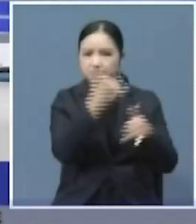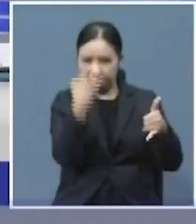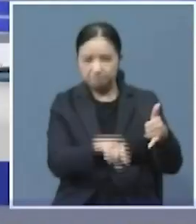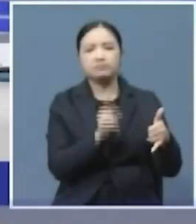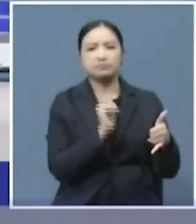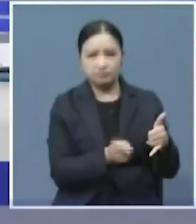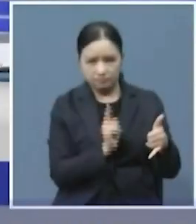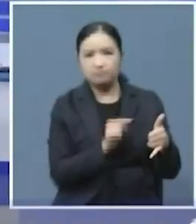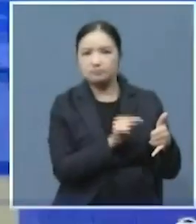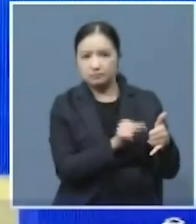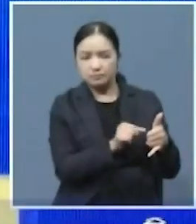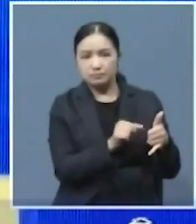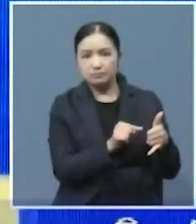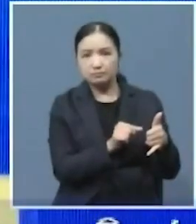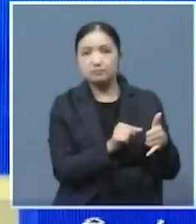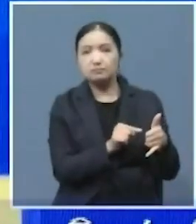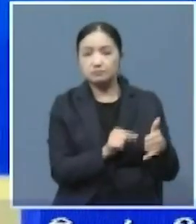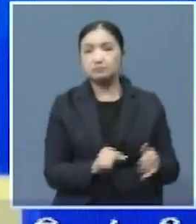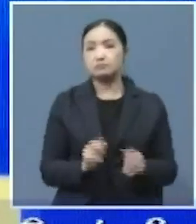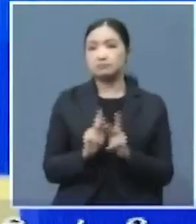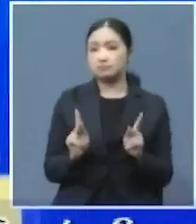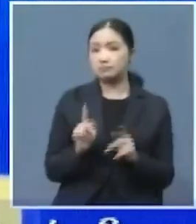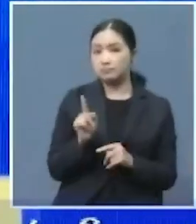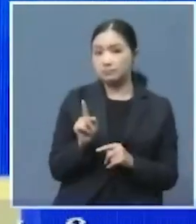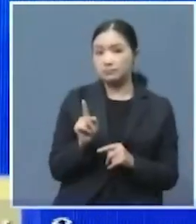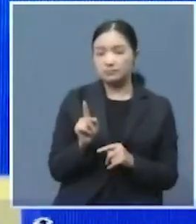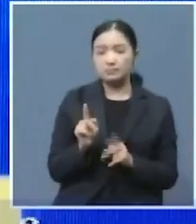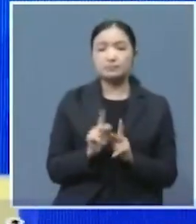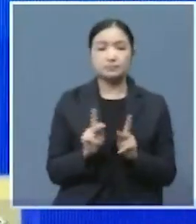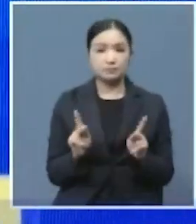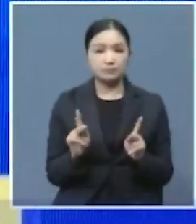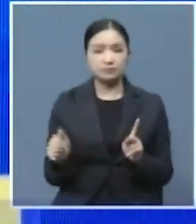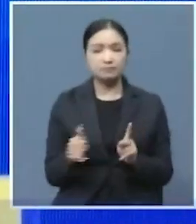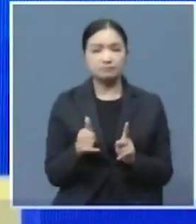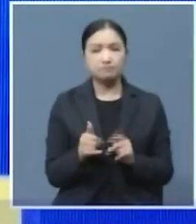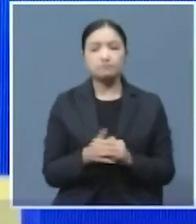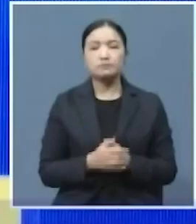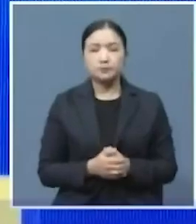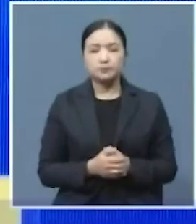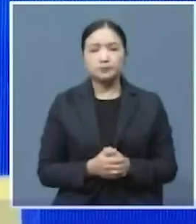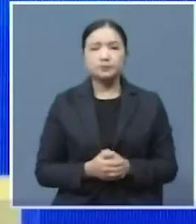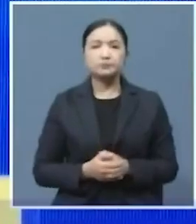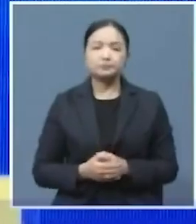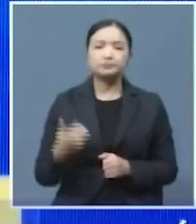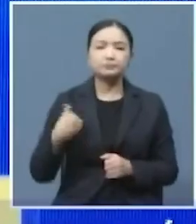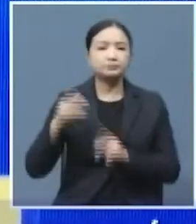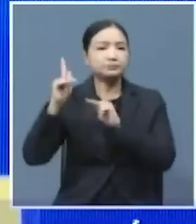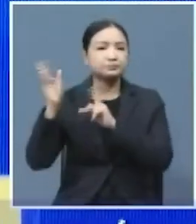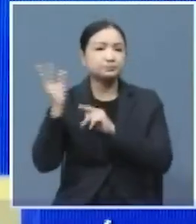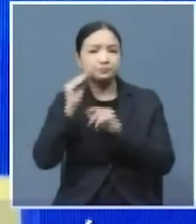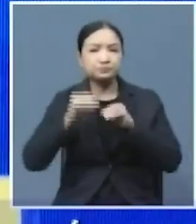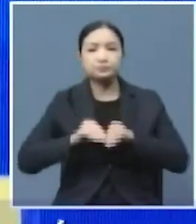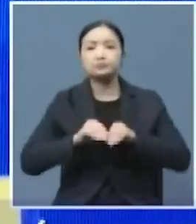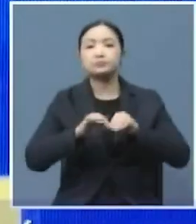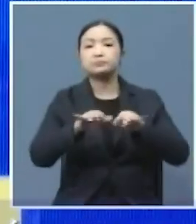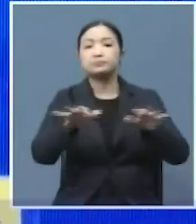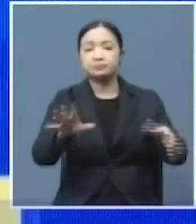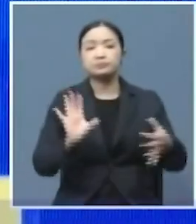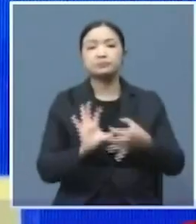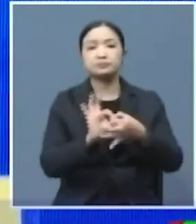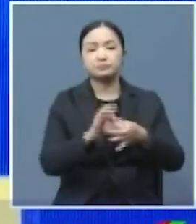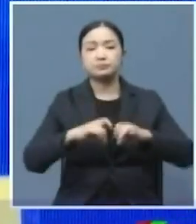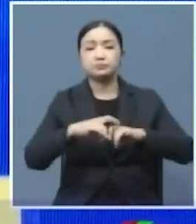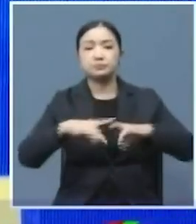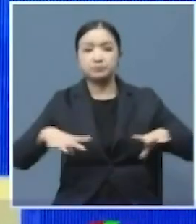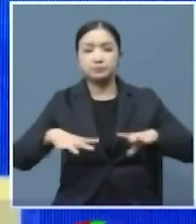พลตำรวจเอกวินัยทอง 2หนึ่งในคณะกรรมการตรวจสอบข้อเท็จจริงและข้อกฎหมายกรณีปรากฏเป็นข่าวต่อสาธารณะเกี่ยวกับ